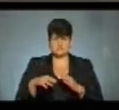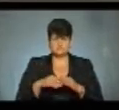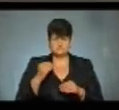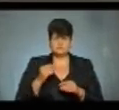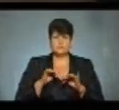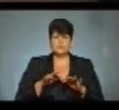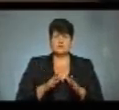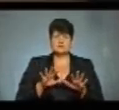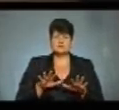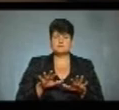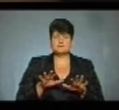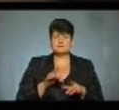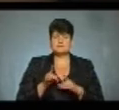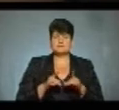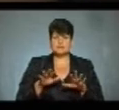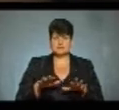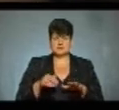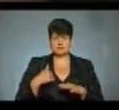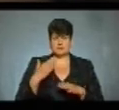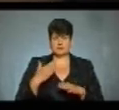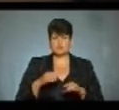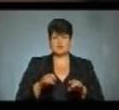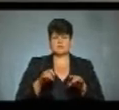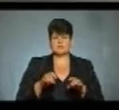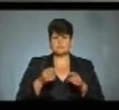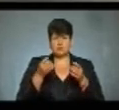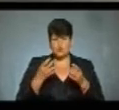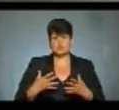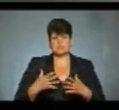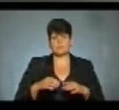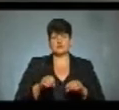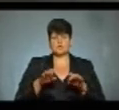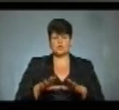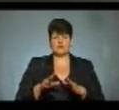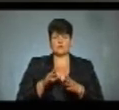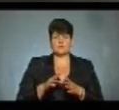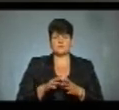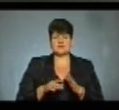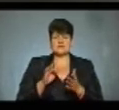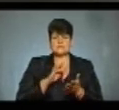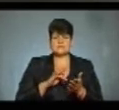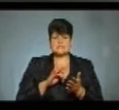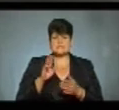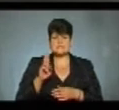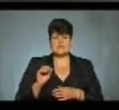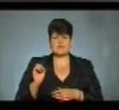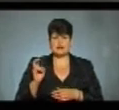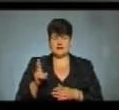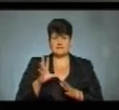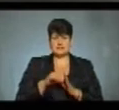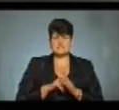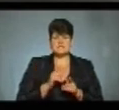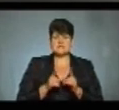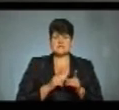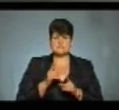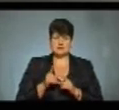місця голосування спрощена постановою Центральної виборчої комісії. В травні місяці постановою ЦВК внесені зміни до постанови